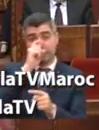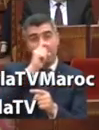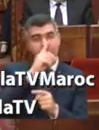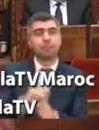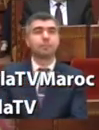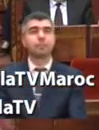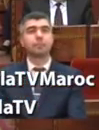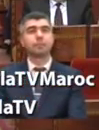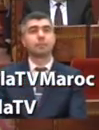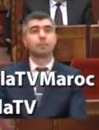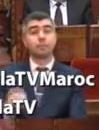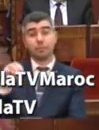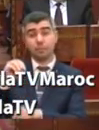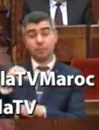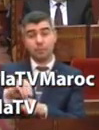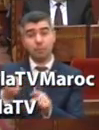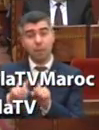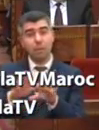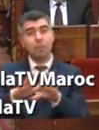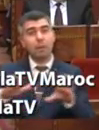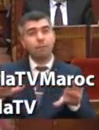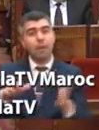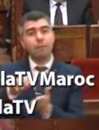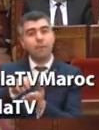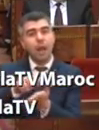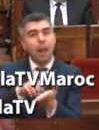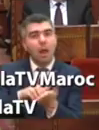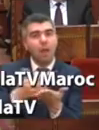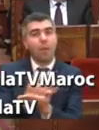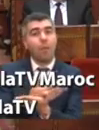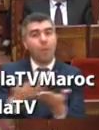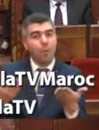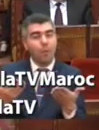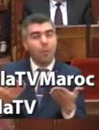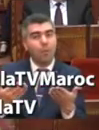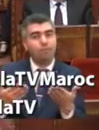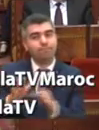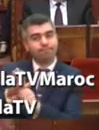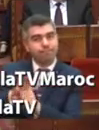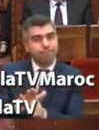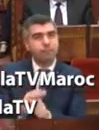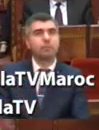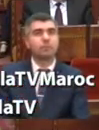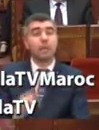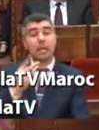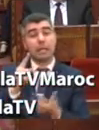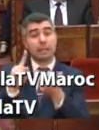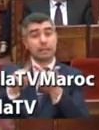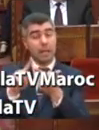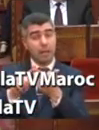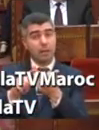أيضا بعض المساحات الفلاحية المسقية. ولهذا النقطة الثانية السيد الوزير